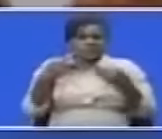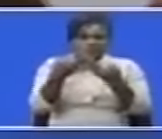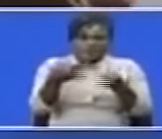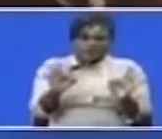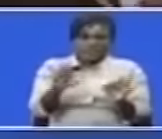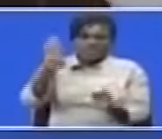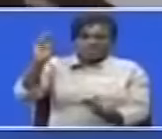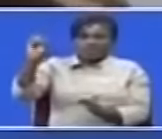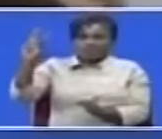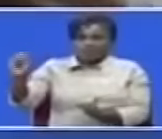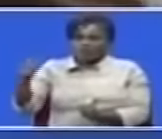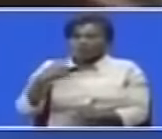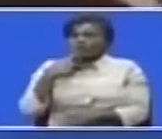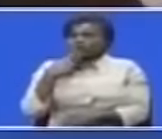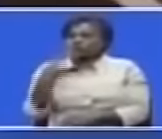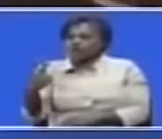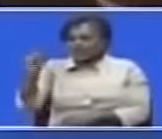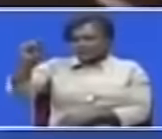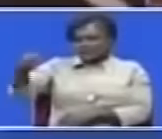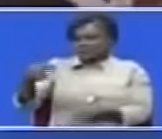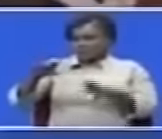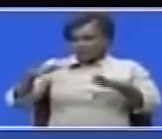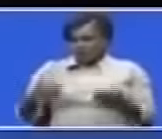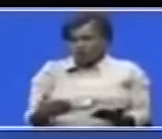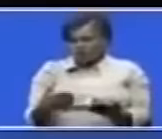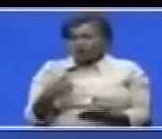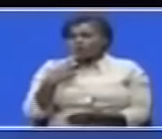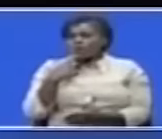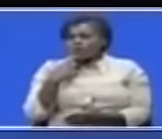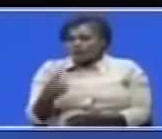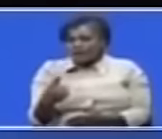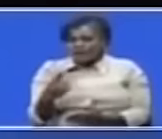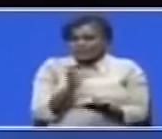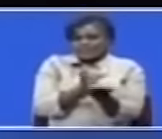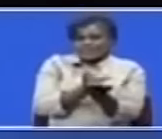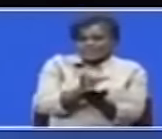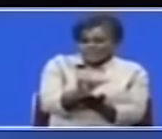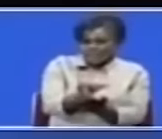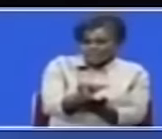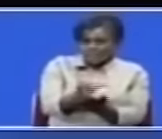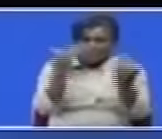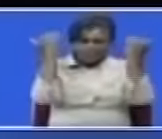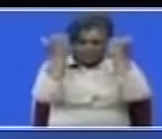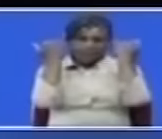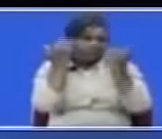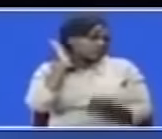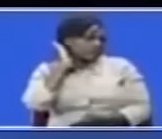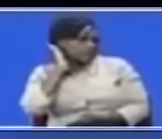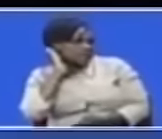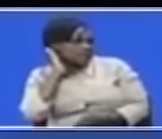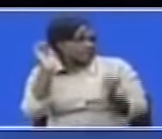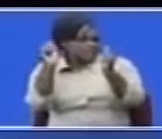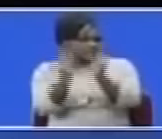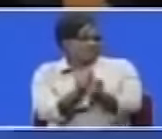ameachiliwa kwa dhamana ya shilingi 200,000 au shilingi 100,000 pesa taslimu. Kesi hiyo itasikizwa tarehe